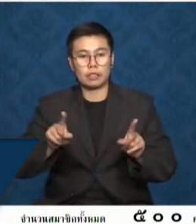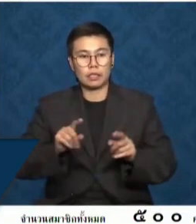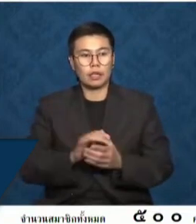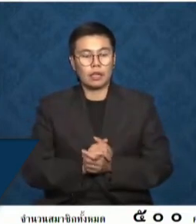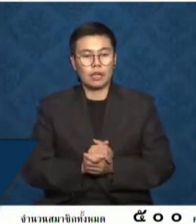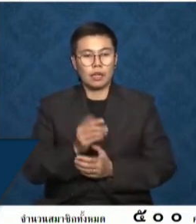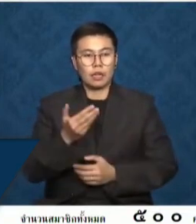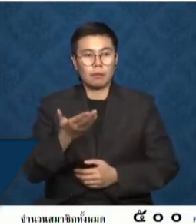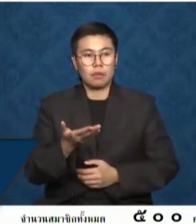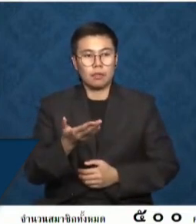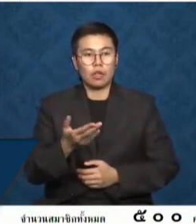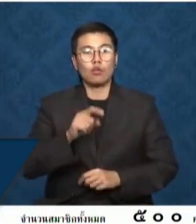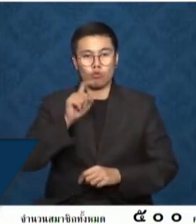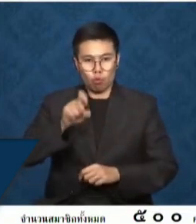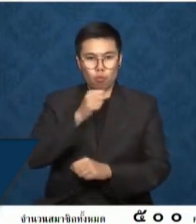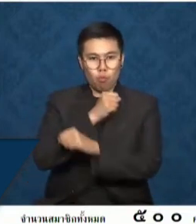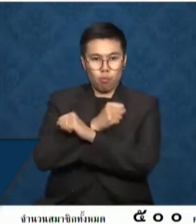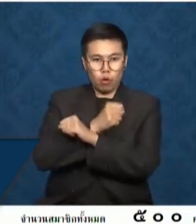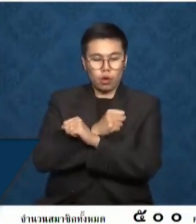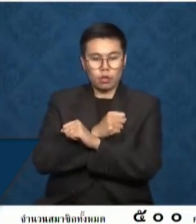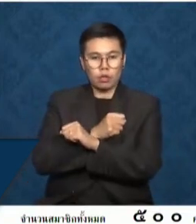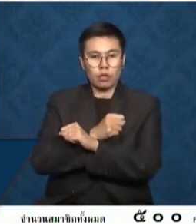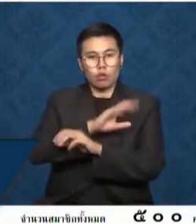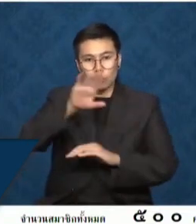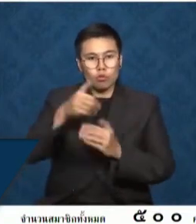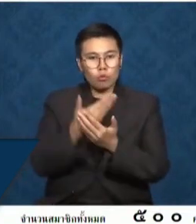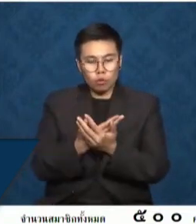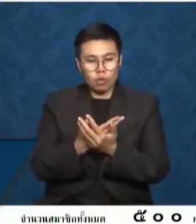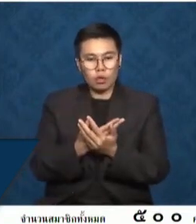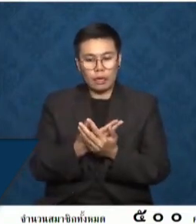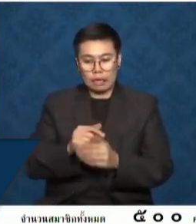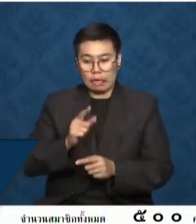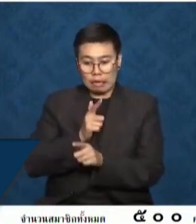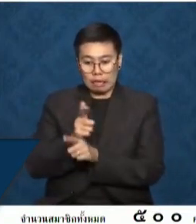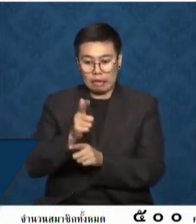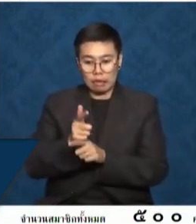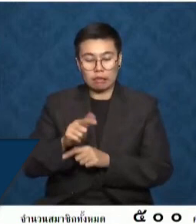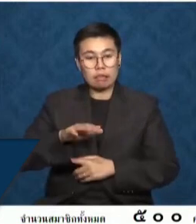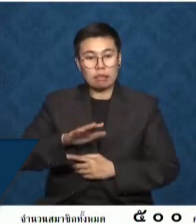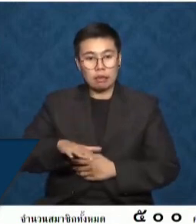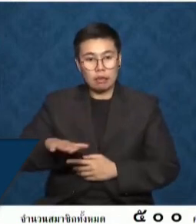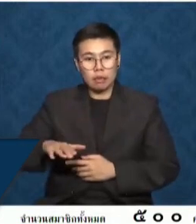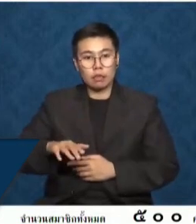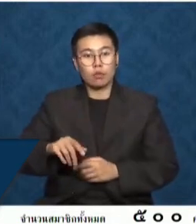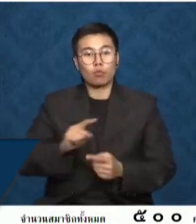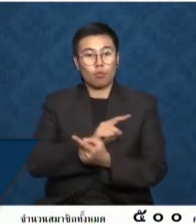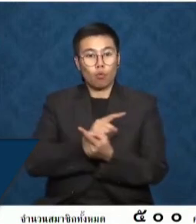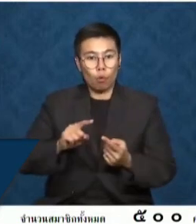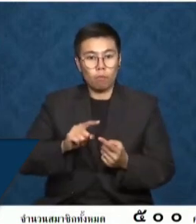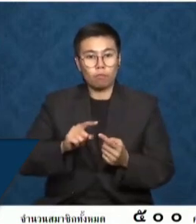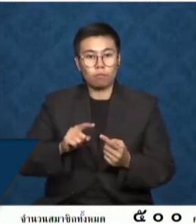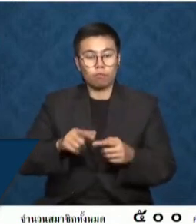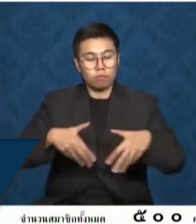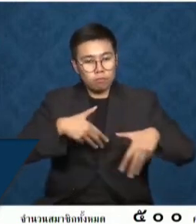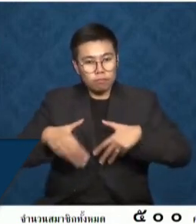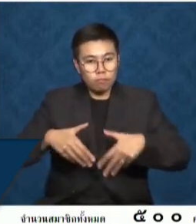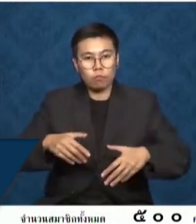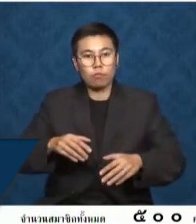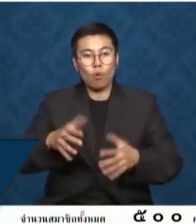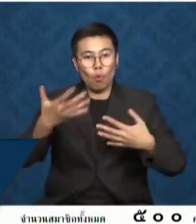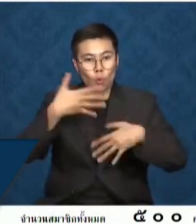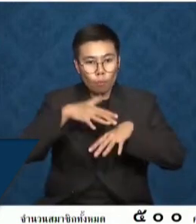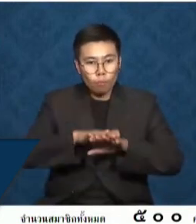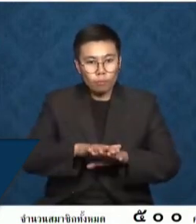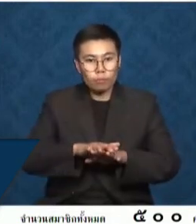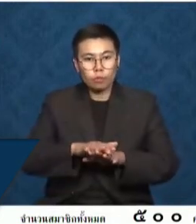ว่า it takes a village to raise a childการเลี้ยงเด็กคนหนึ่งต้องใช้คนทั้งสังคมร่วมกันท่านประธาน